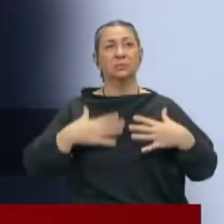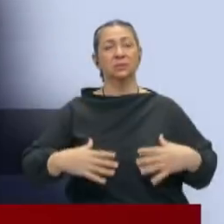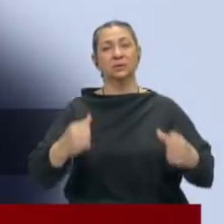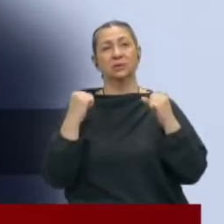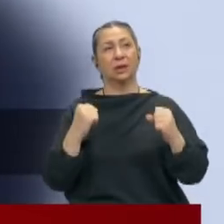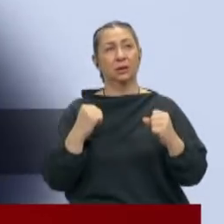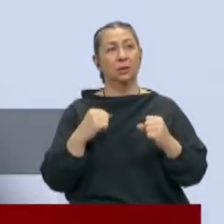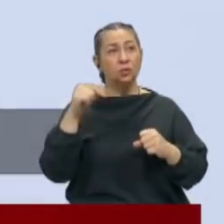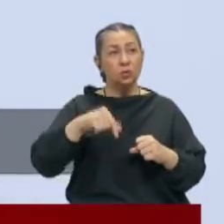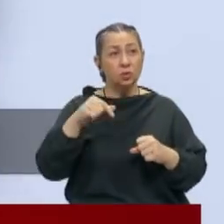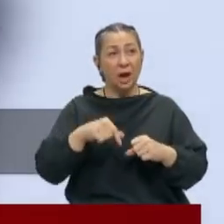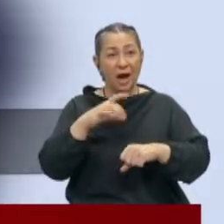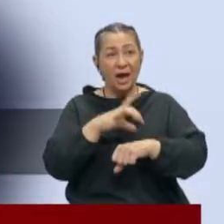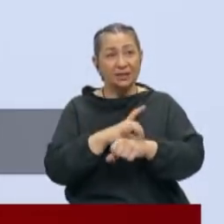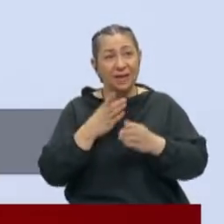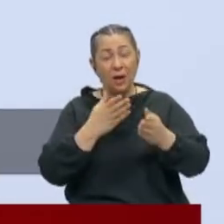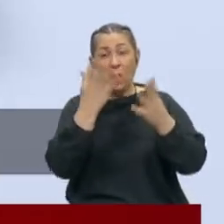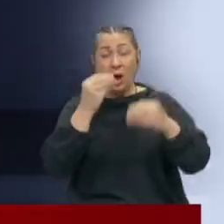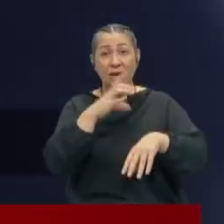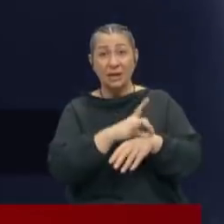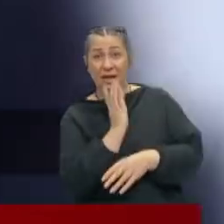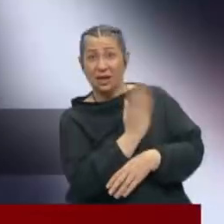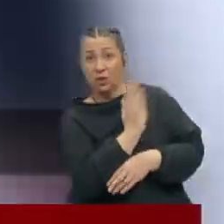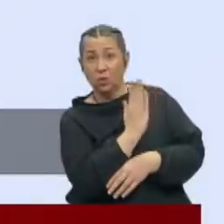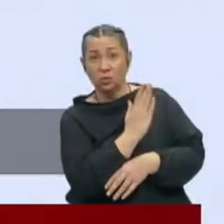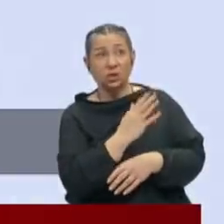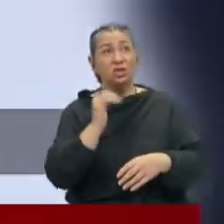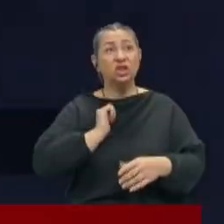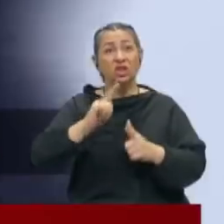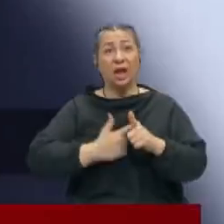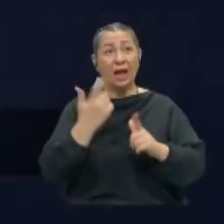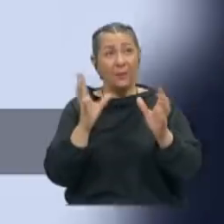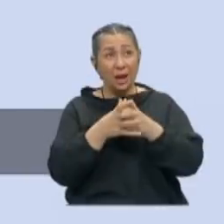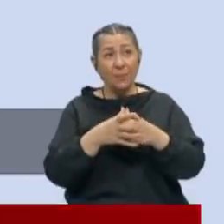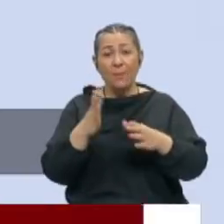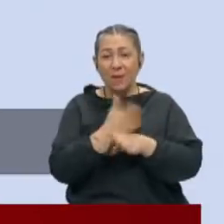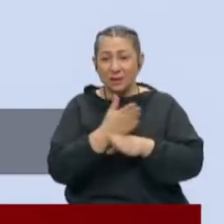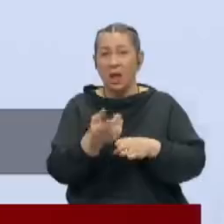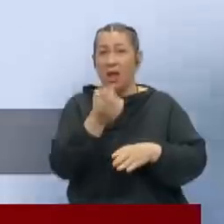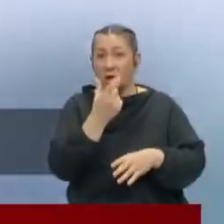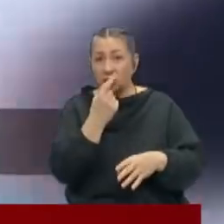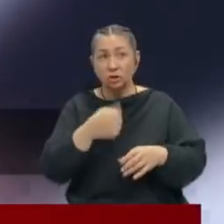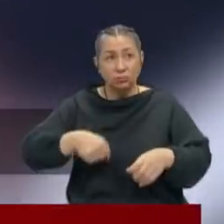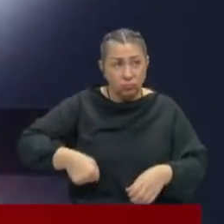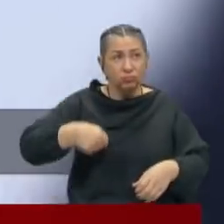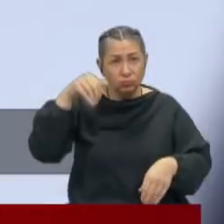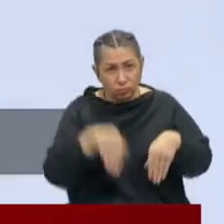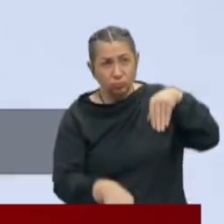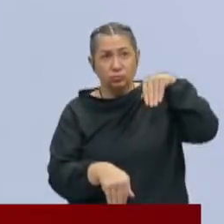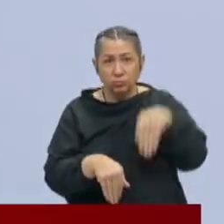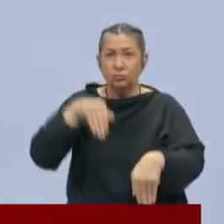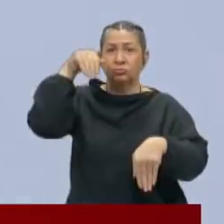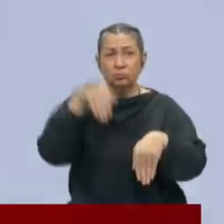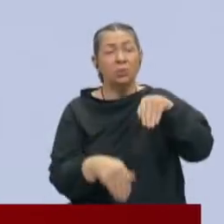salim. Şu anda hasta yatmakta olan hastamız için jandarma ekipleri tıbbi malzeme, ilaç götürmek zorunda